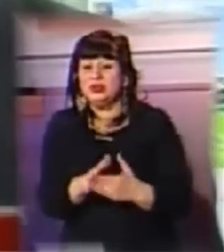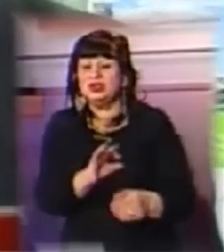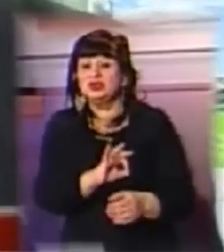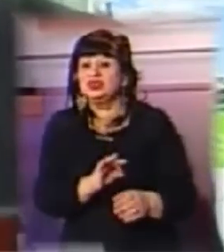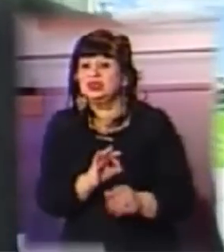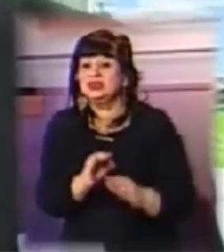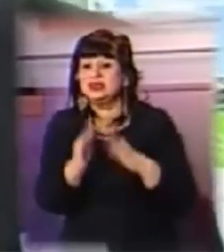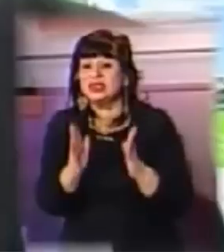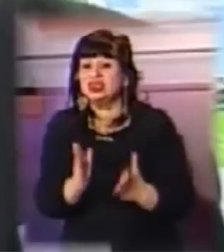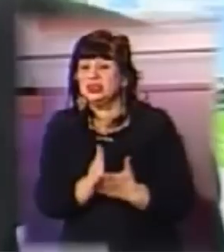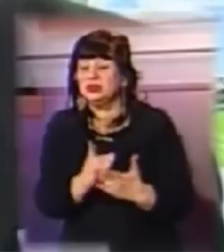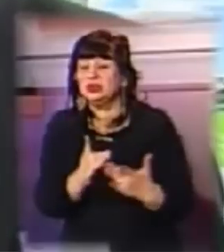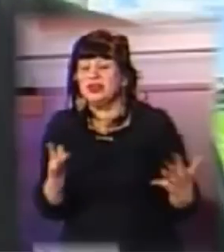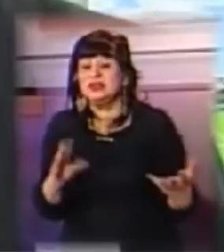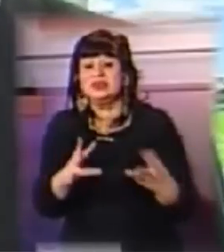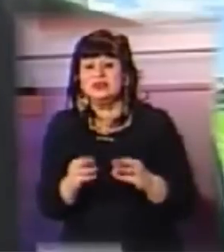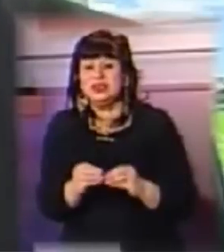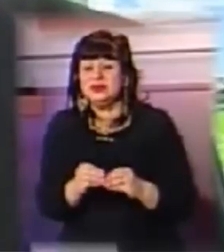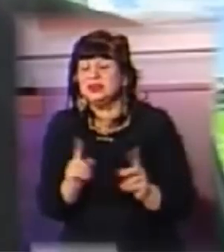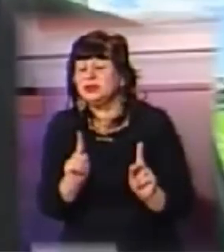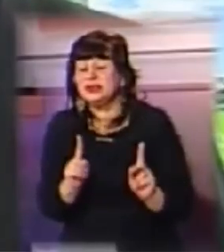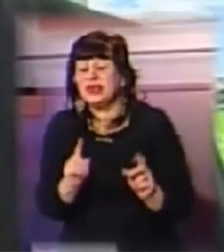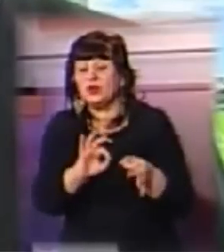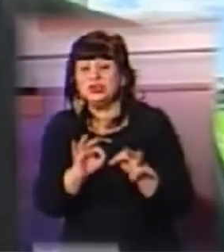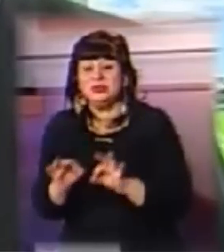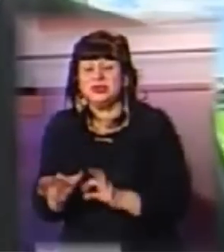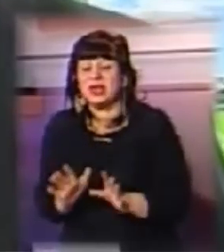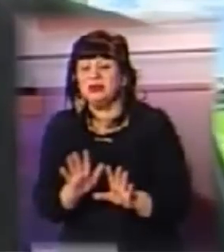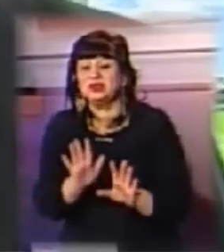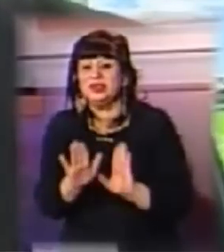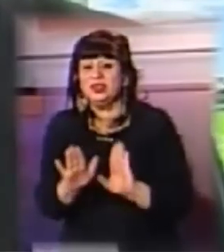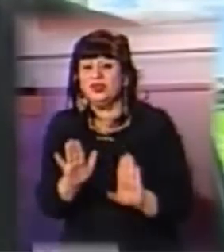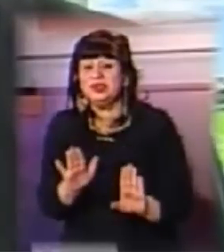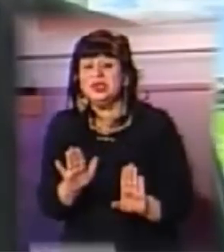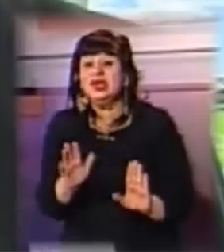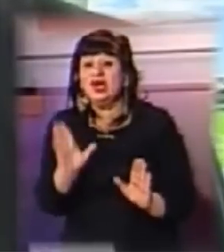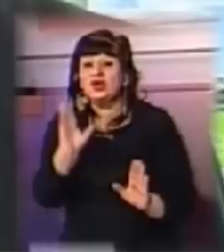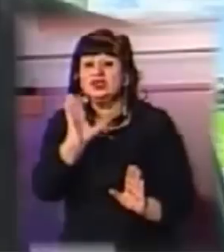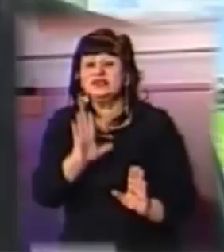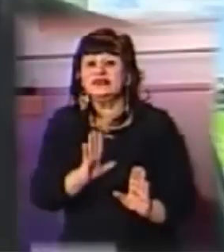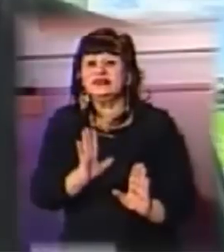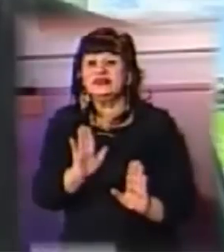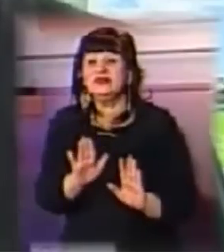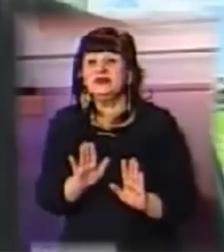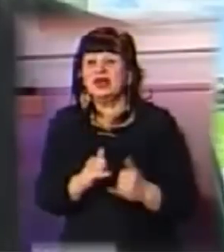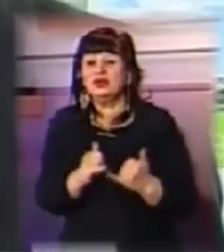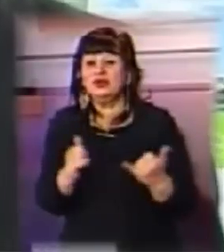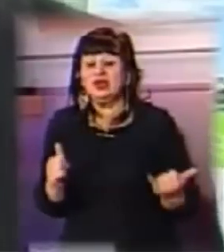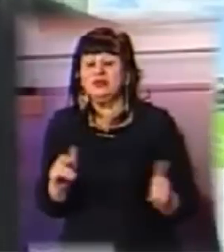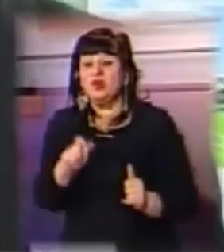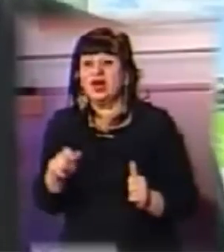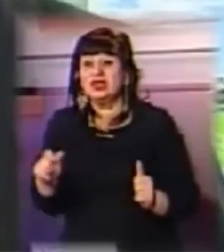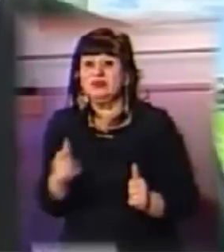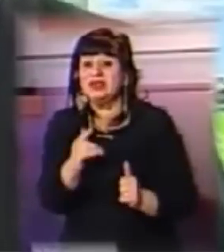სახლში არსებულ სხვადასხვა სერვისებს, თუ რა კონცეფციით ხელმძღვანელობთ, როდესაც მომსახურებით მოქალაქეებს